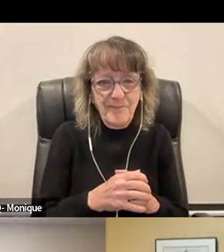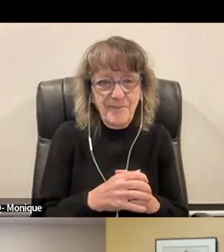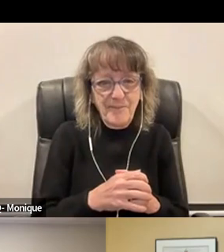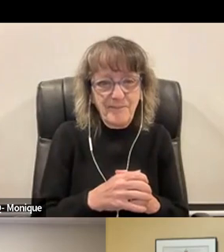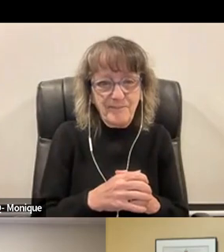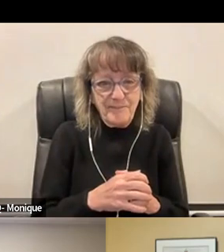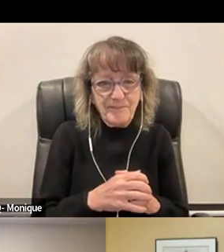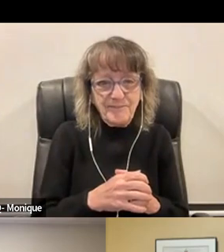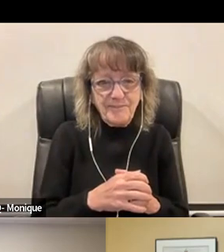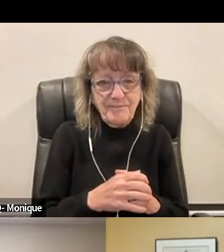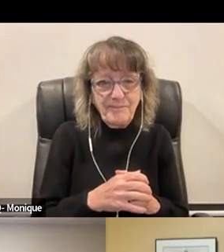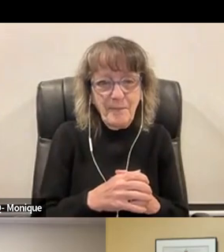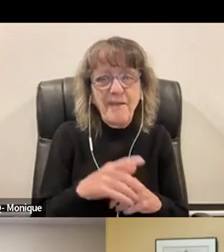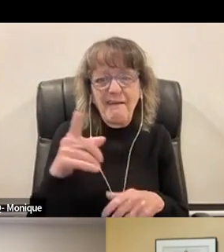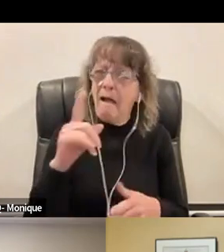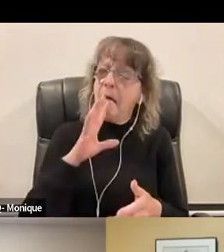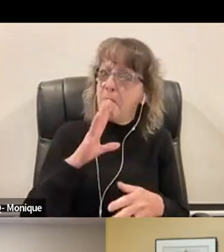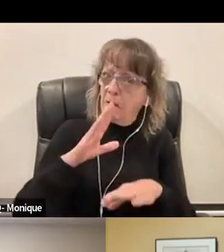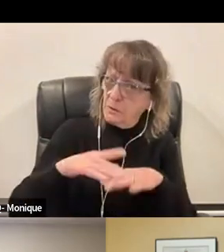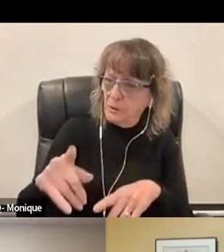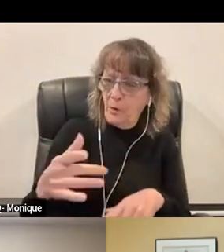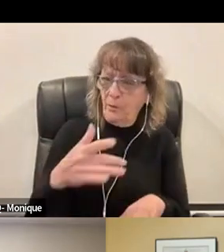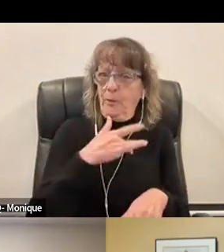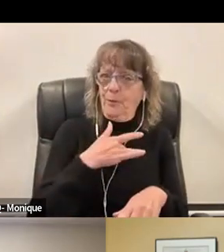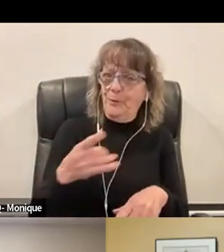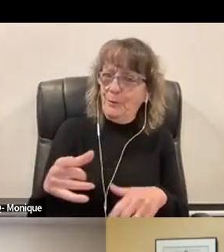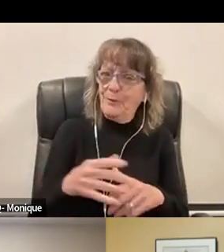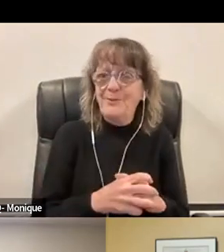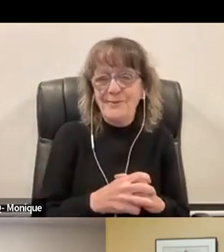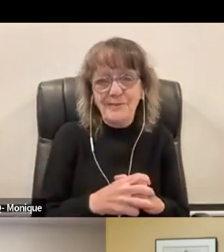Ça m'avait marqué quand vous avez parlé de ça.